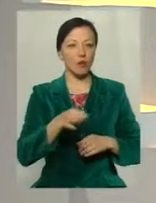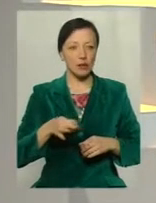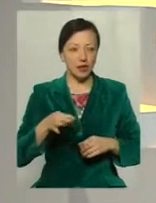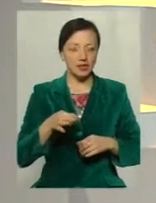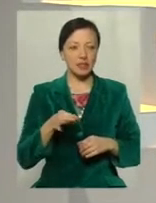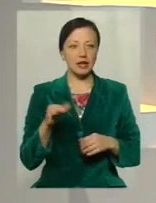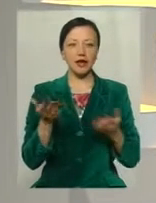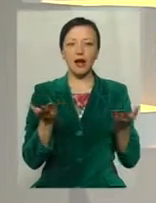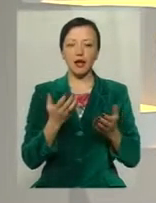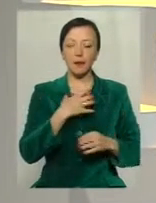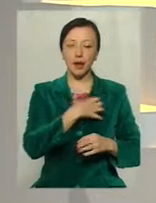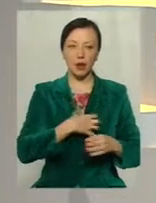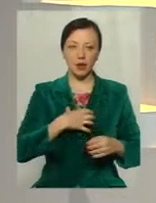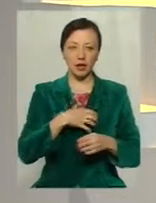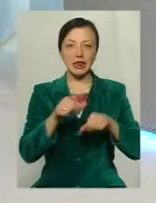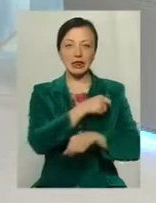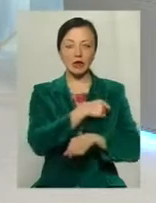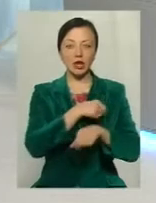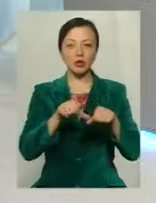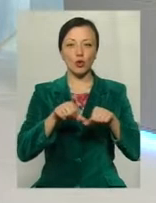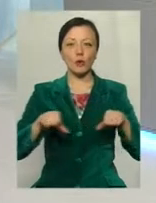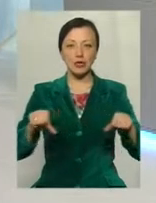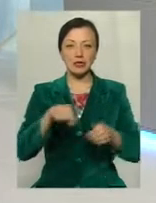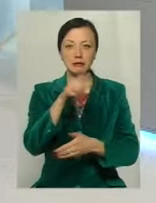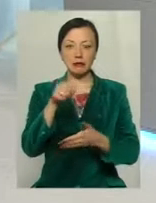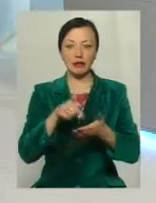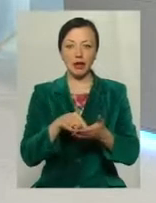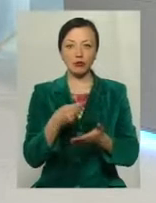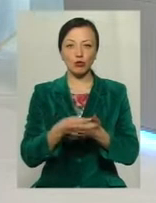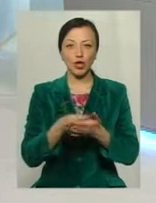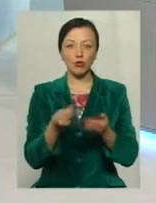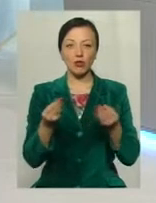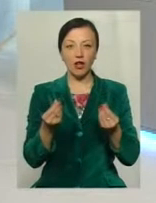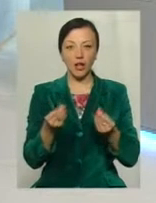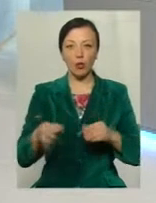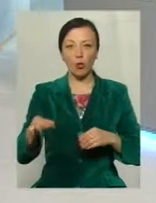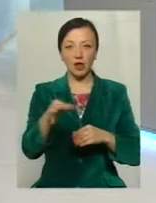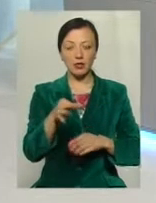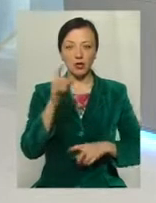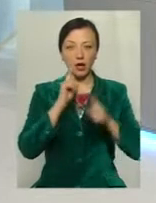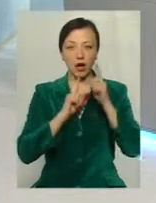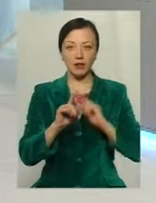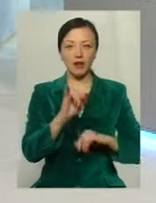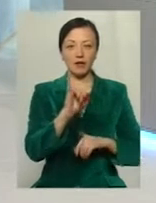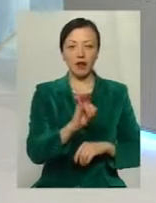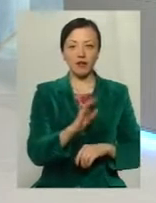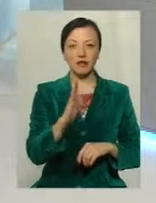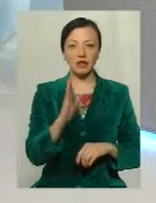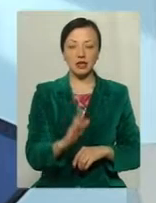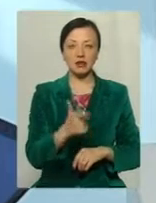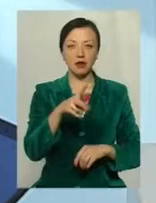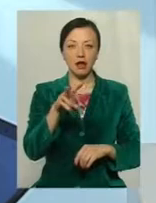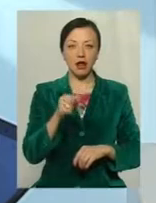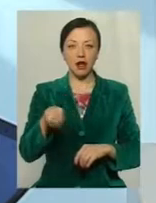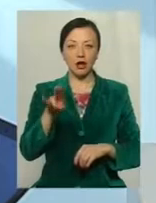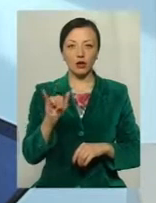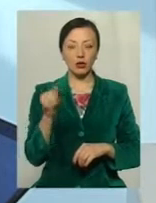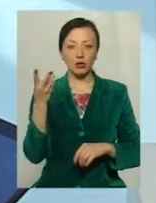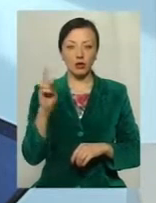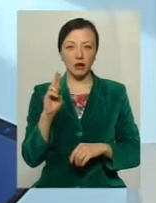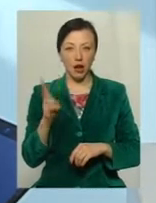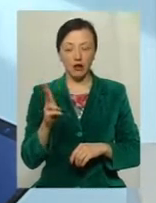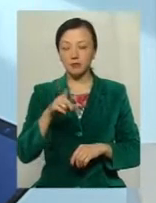і які пріоритетні завдання ставить перед собою депутатський корпус та виконавча гілка влади. Про це все